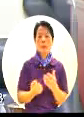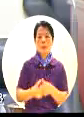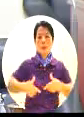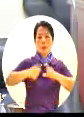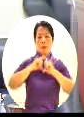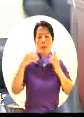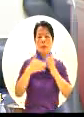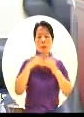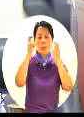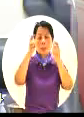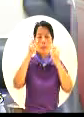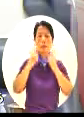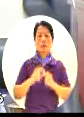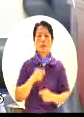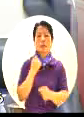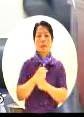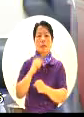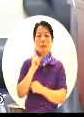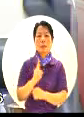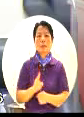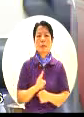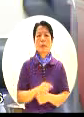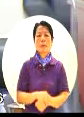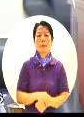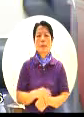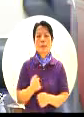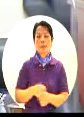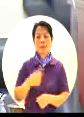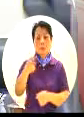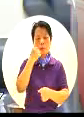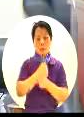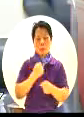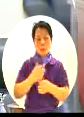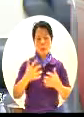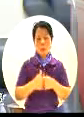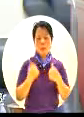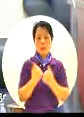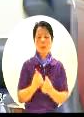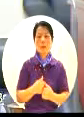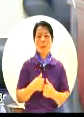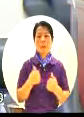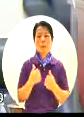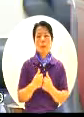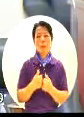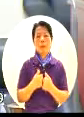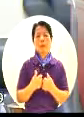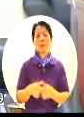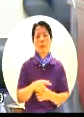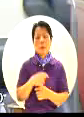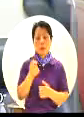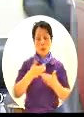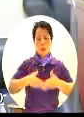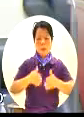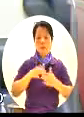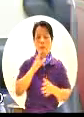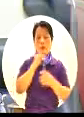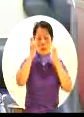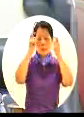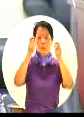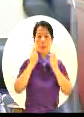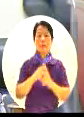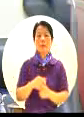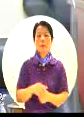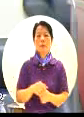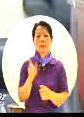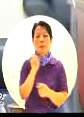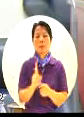到我们高雄来做一个就业的机会哈。上个重要，我感觉咱高雄啊，啥物已